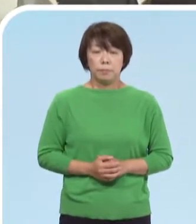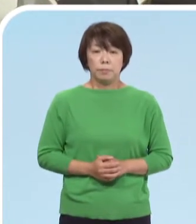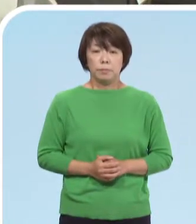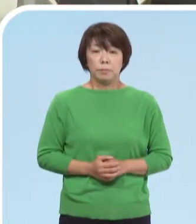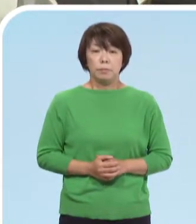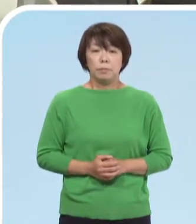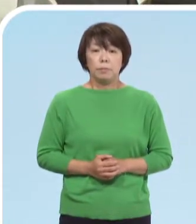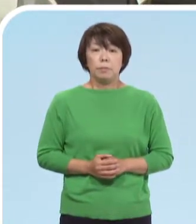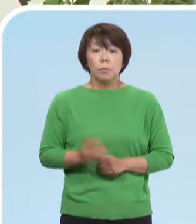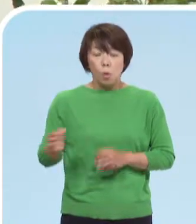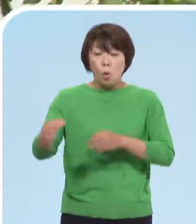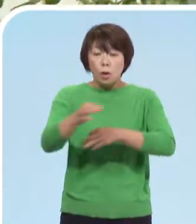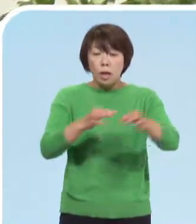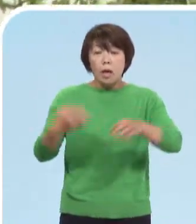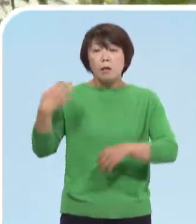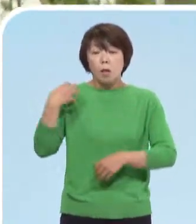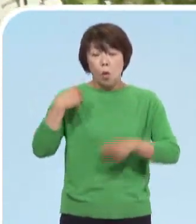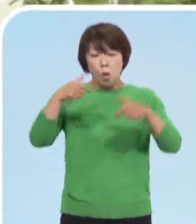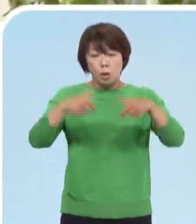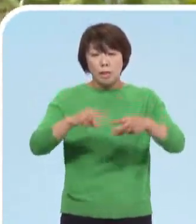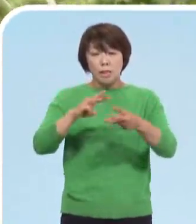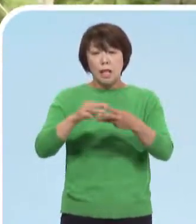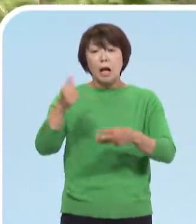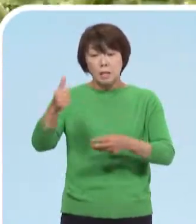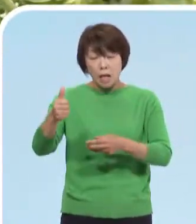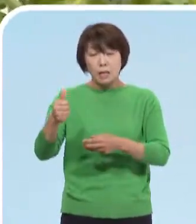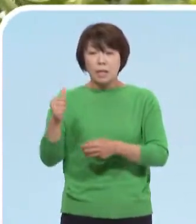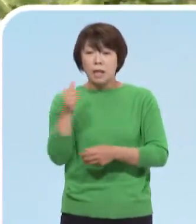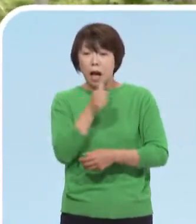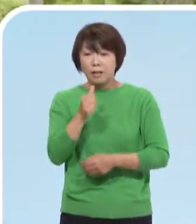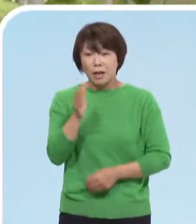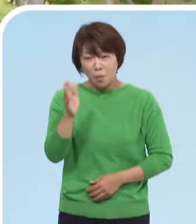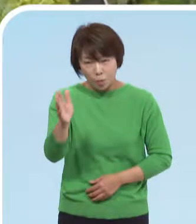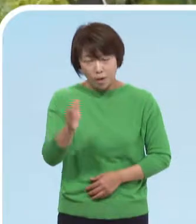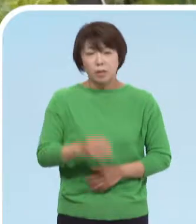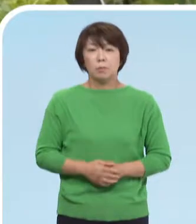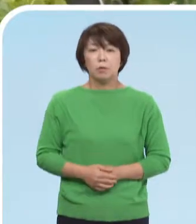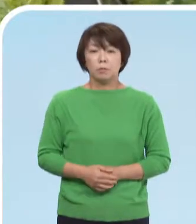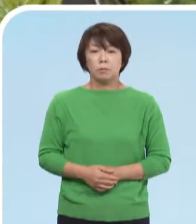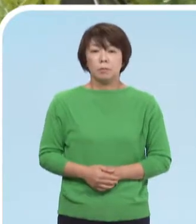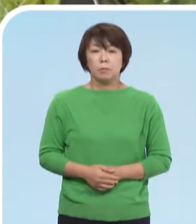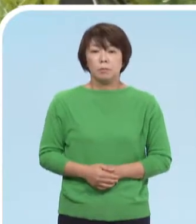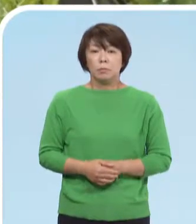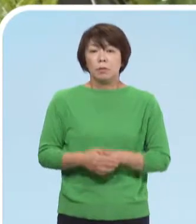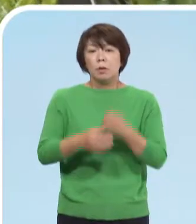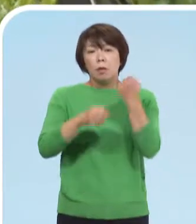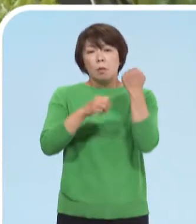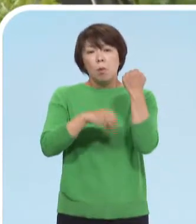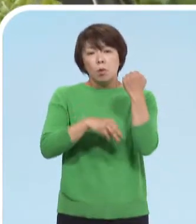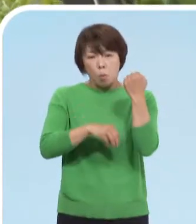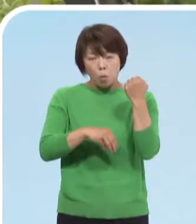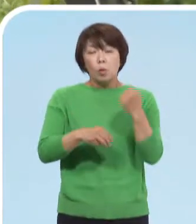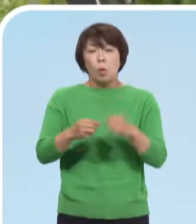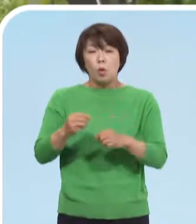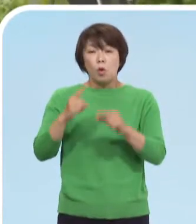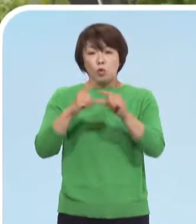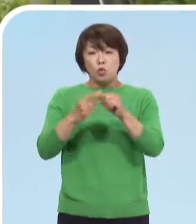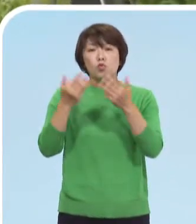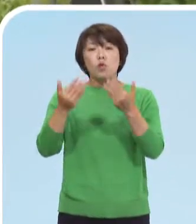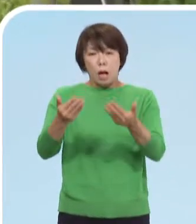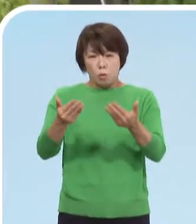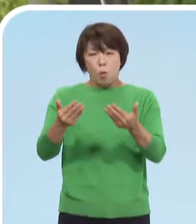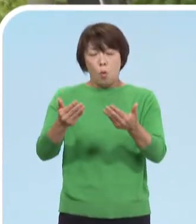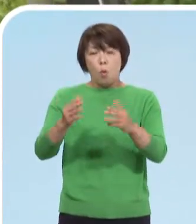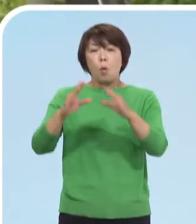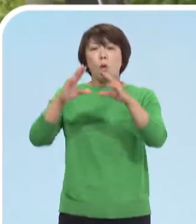園。こちらを経営する西田さんに案内してもらいます。 もともとこちらは廃校になったですね、あの